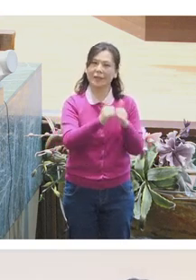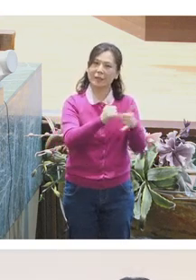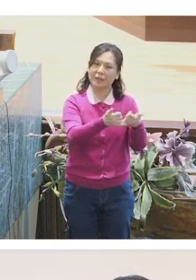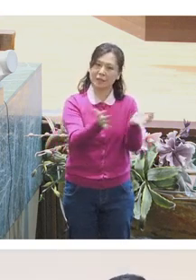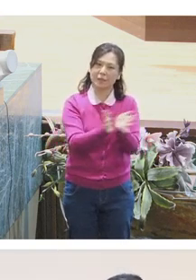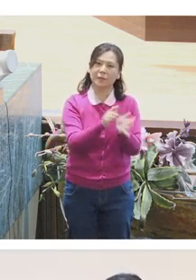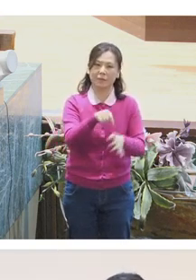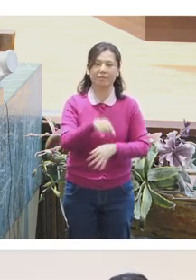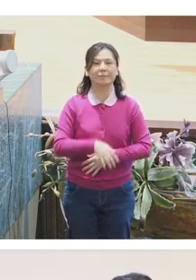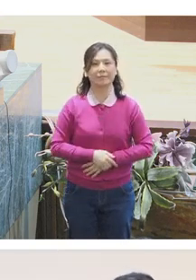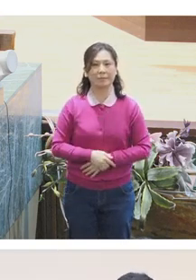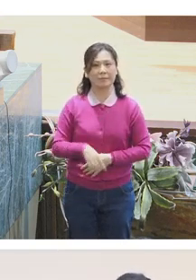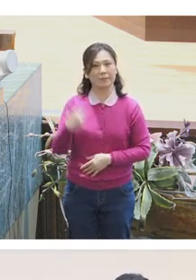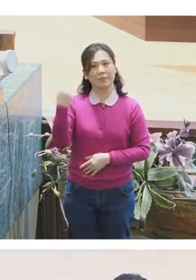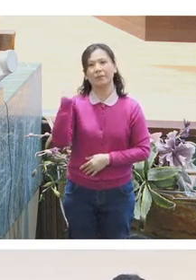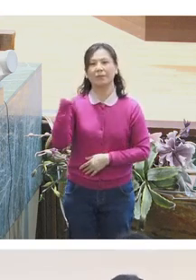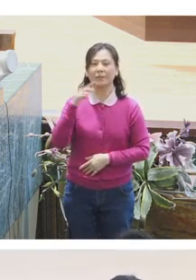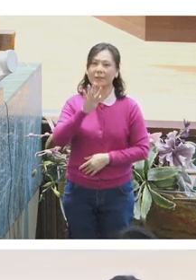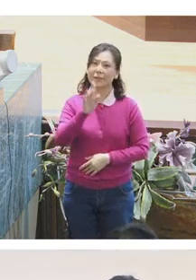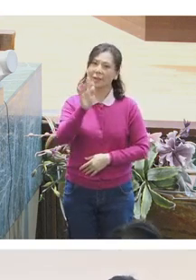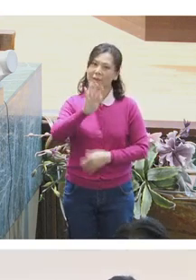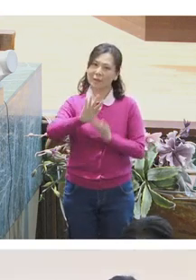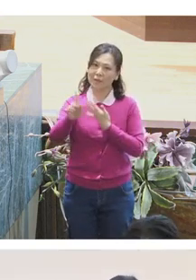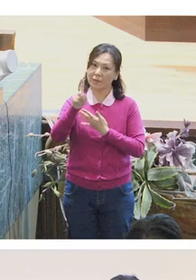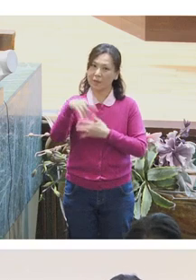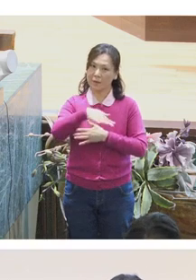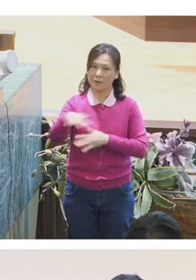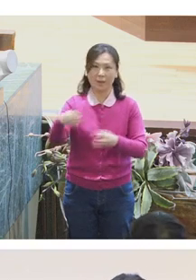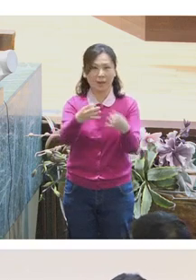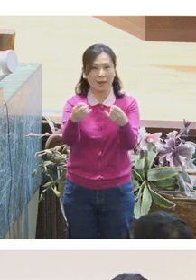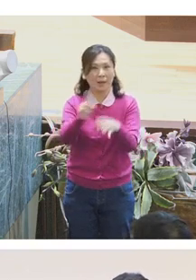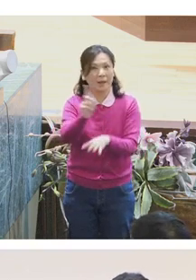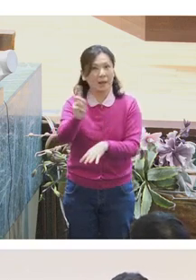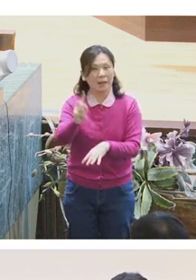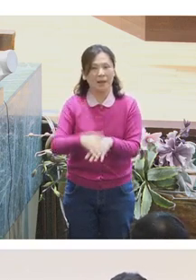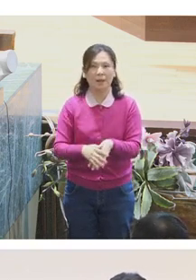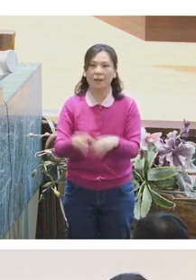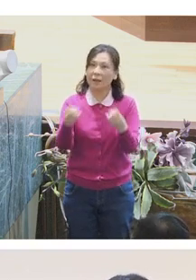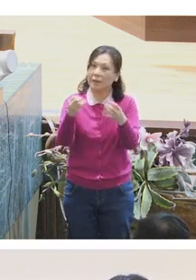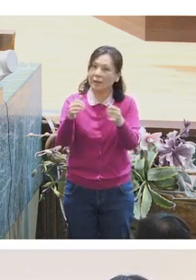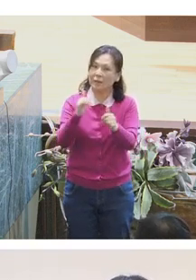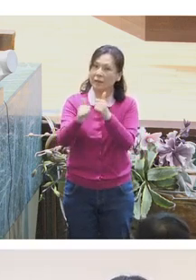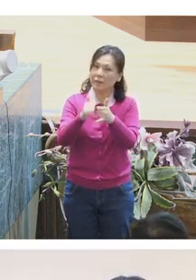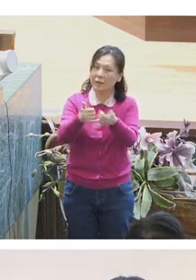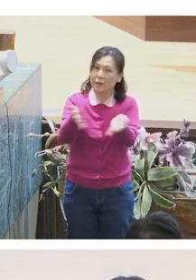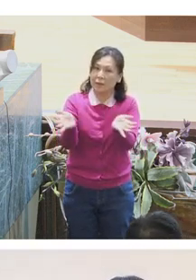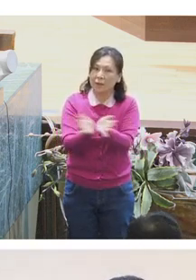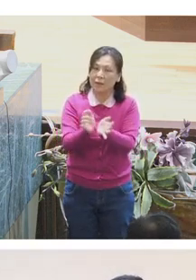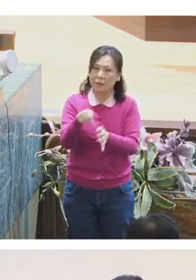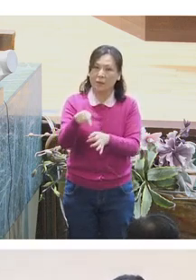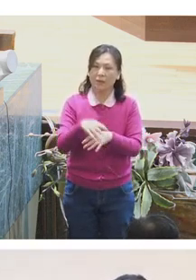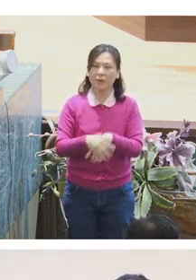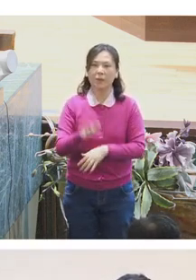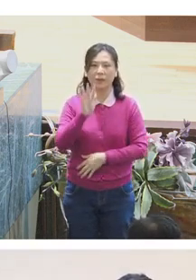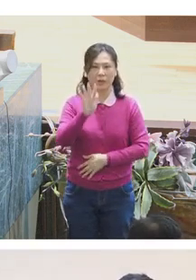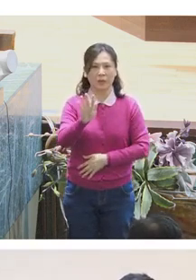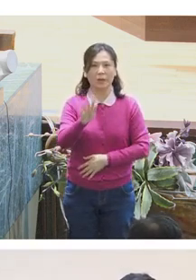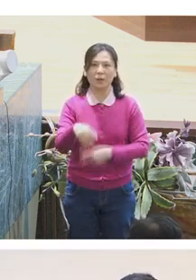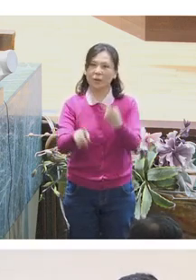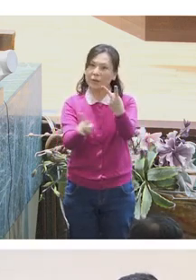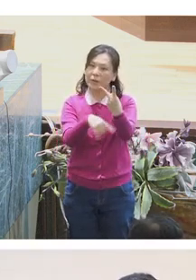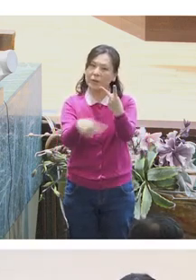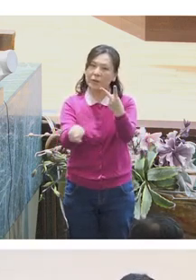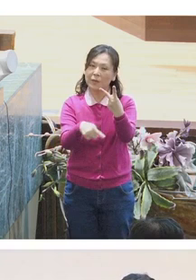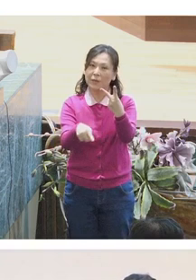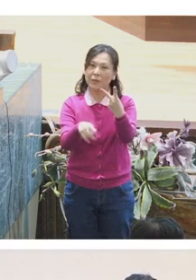昨天在我们有另外一场讨论，就是在讨论社群治理的时候，有两位就是